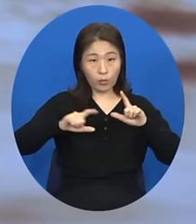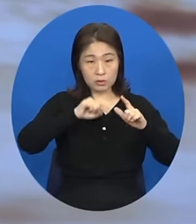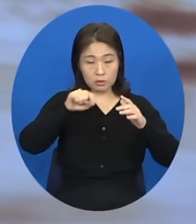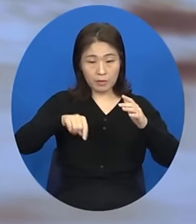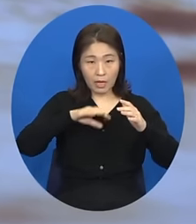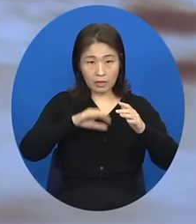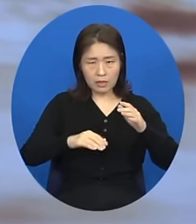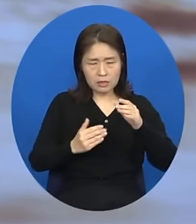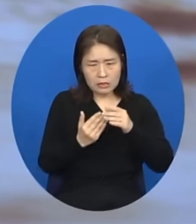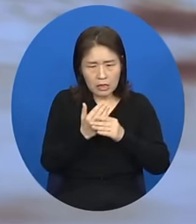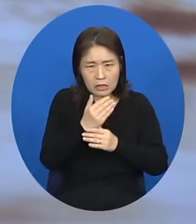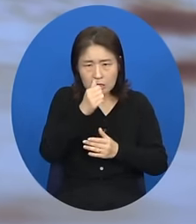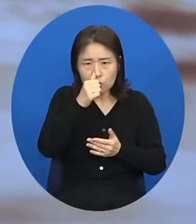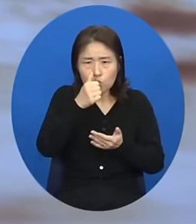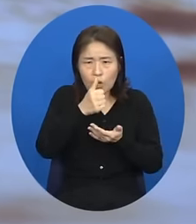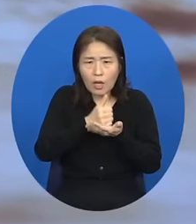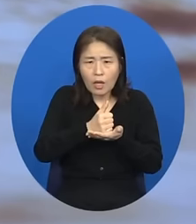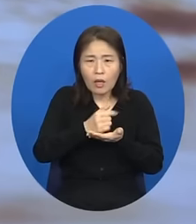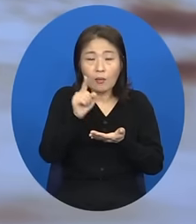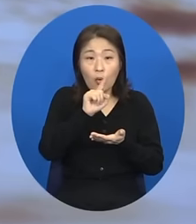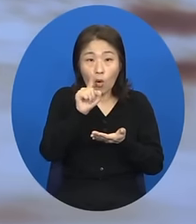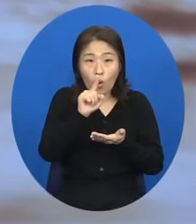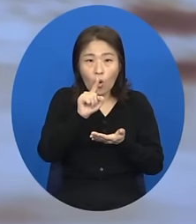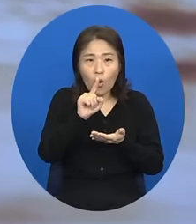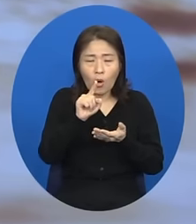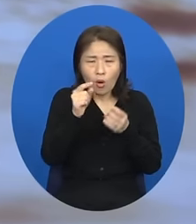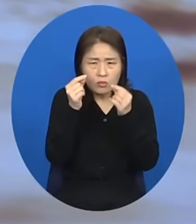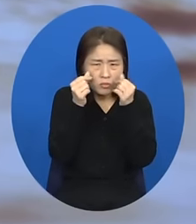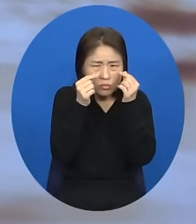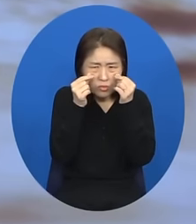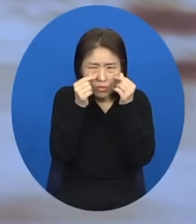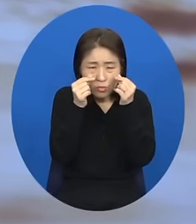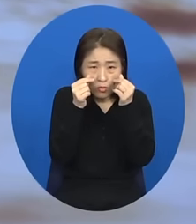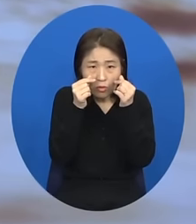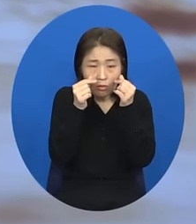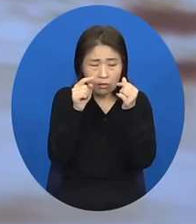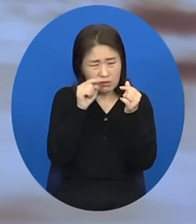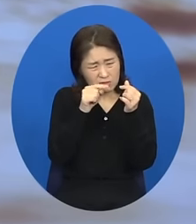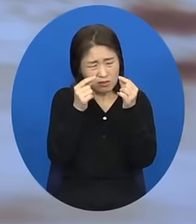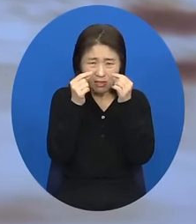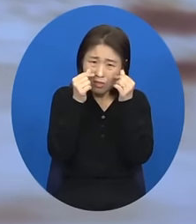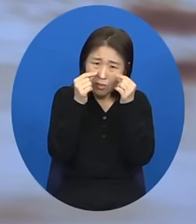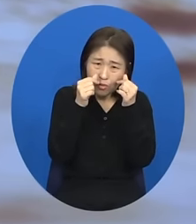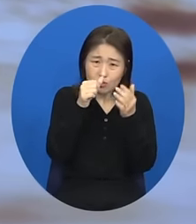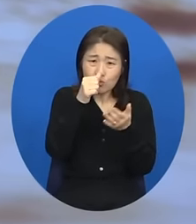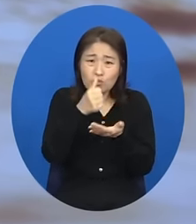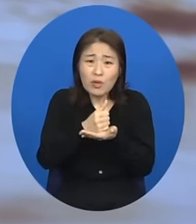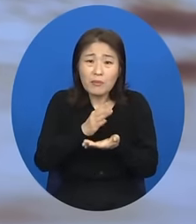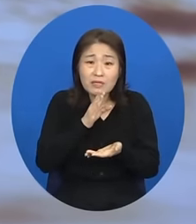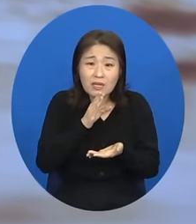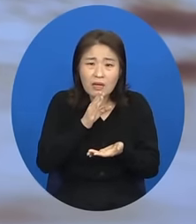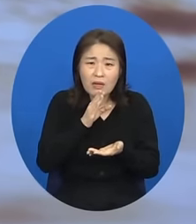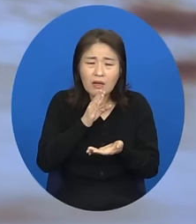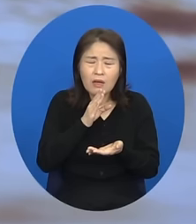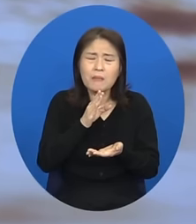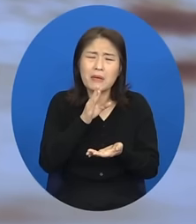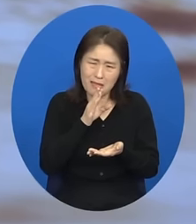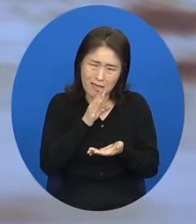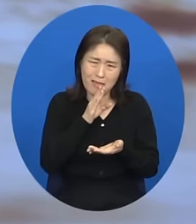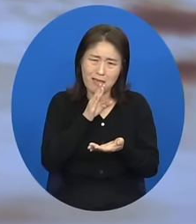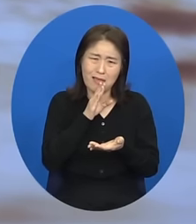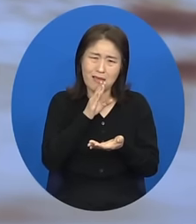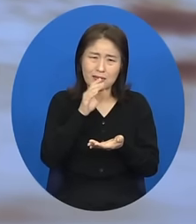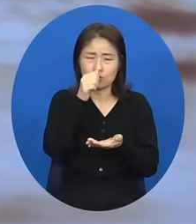사람 눈치를 보는 것이었습니다. 아니, 다른 사람 눈치를 보는 게 죄예요? 라고 물을 수 있지만 죄더라고요.